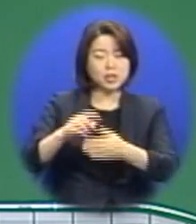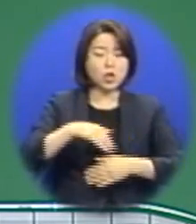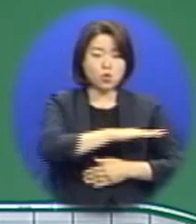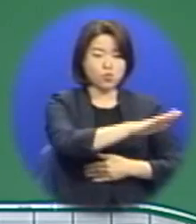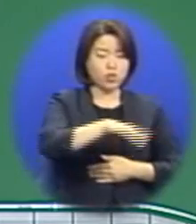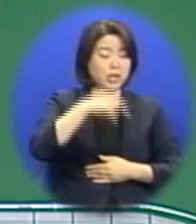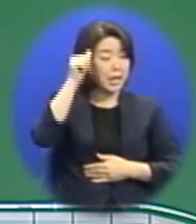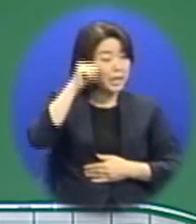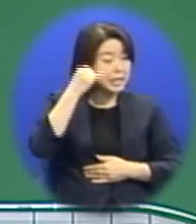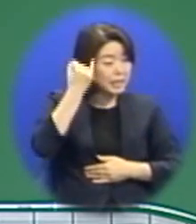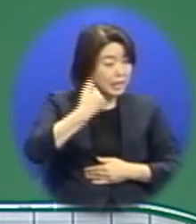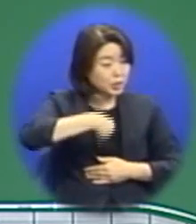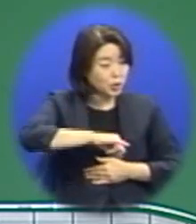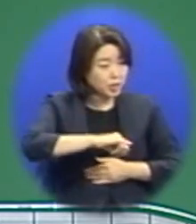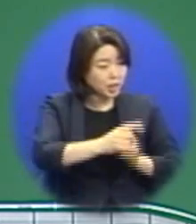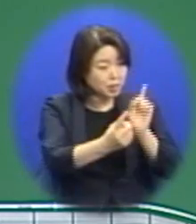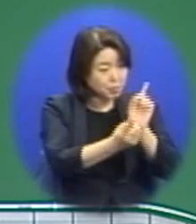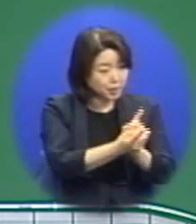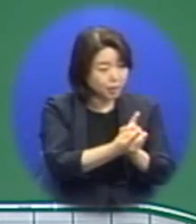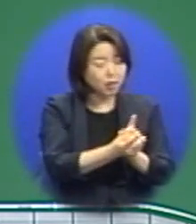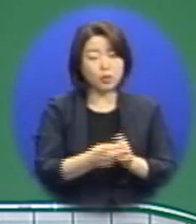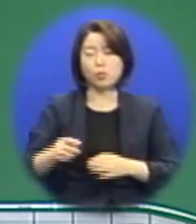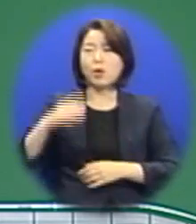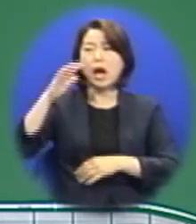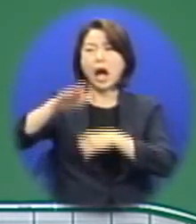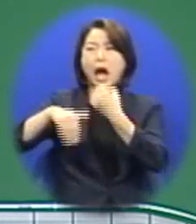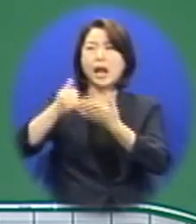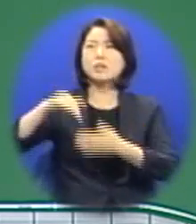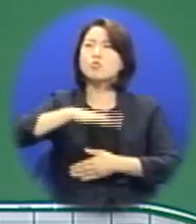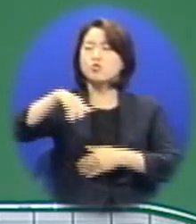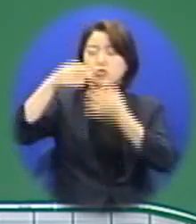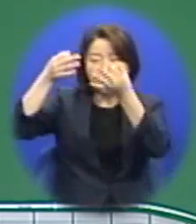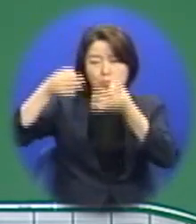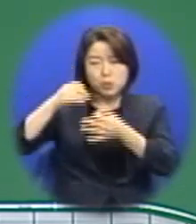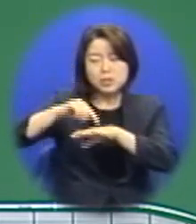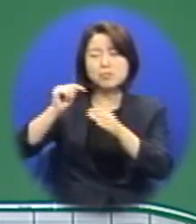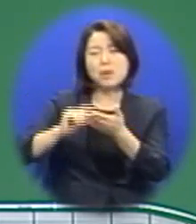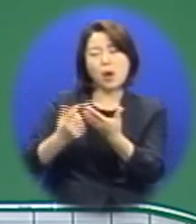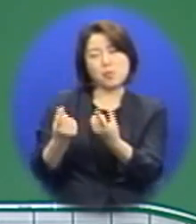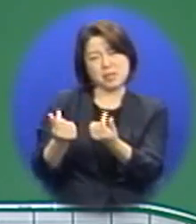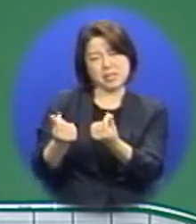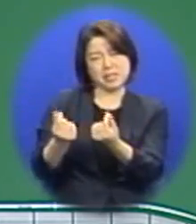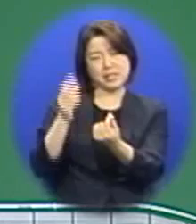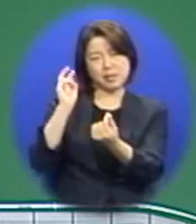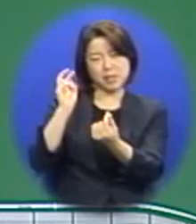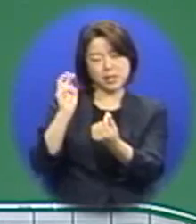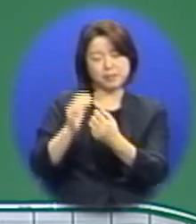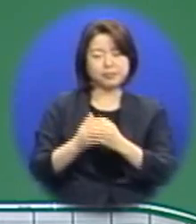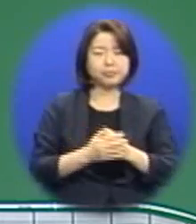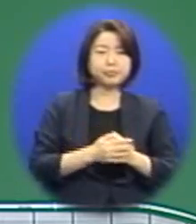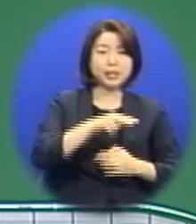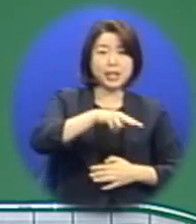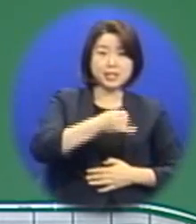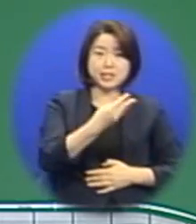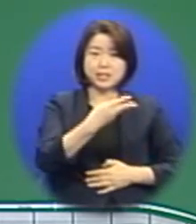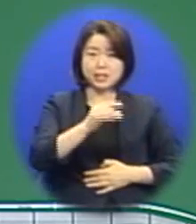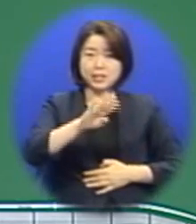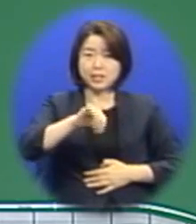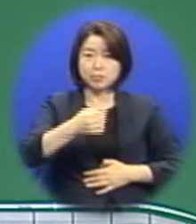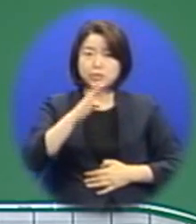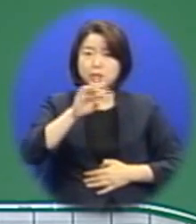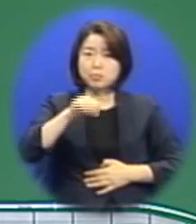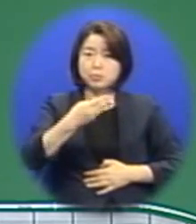마음과 비슷하다는 심정이 듭니다. 스티브 브라운 교수님이 그분이 쓴책